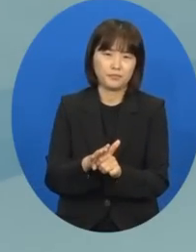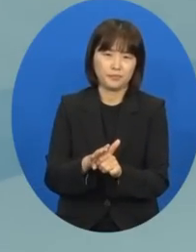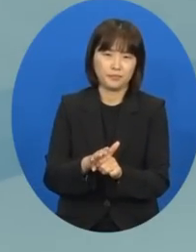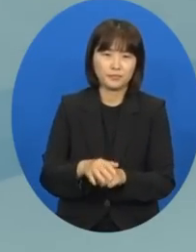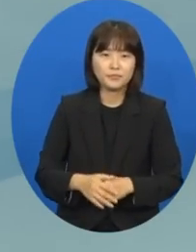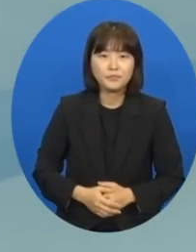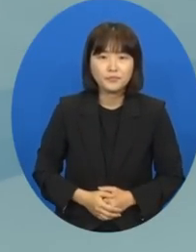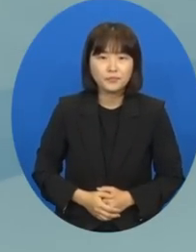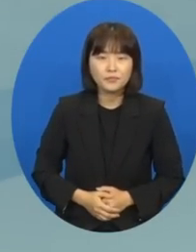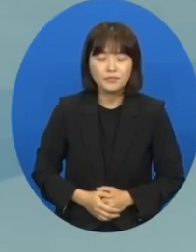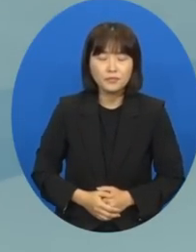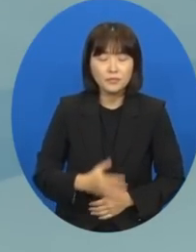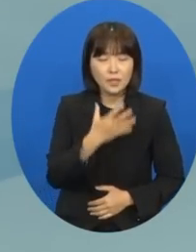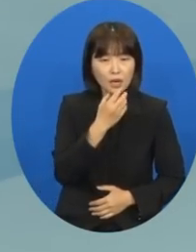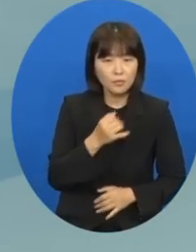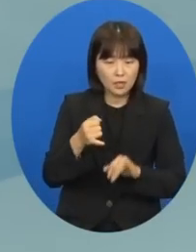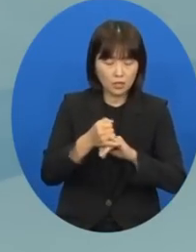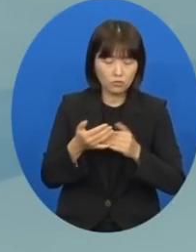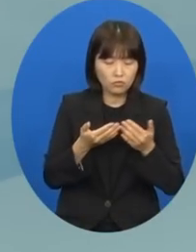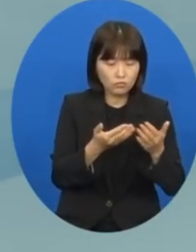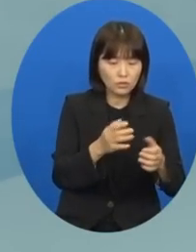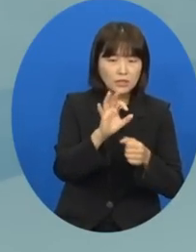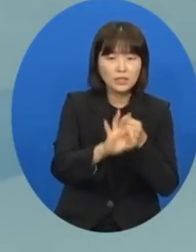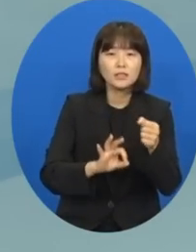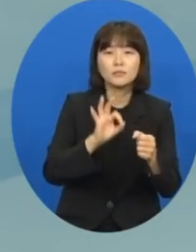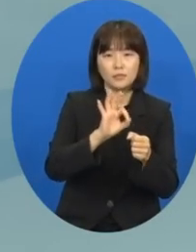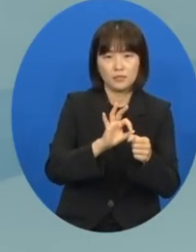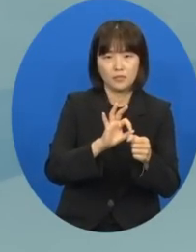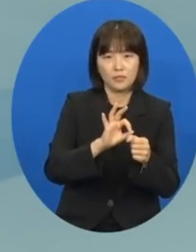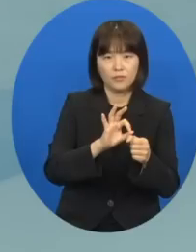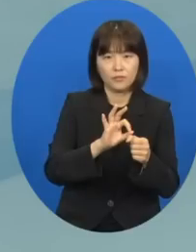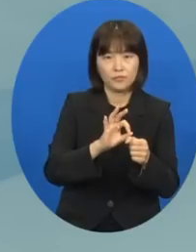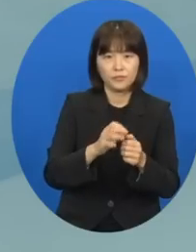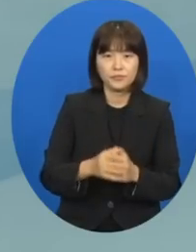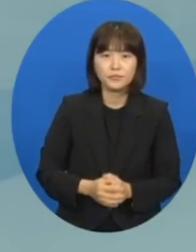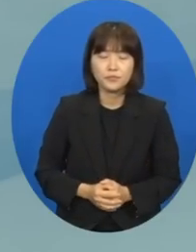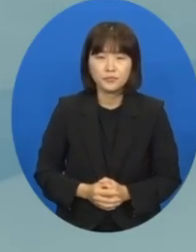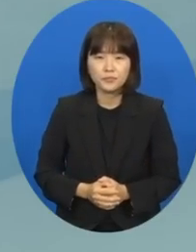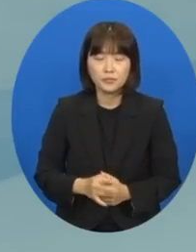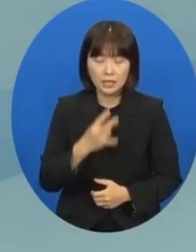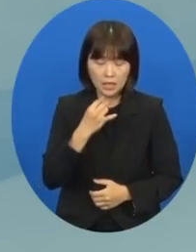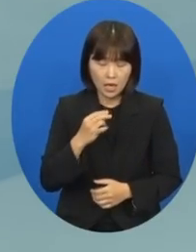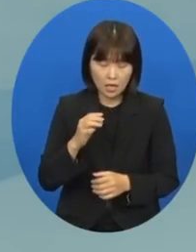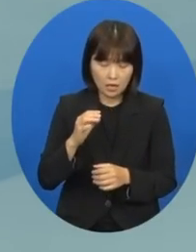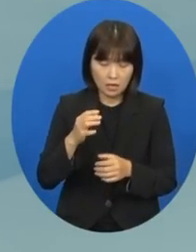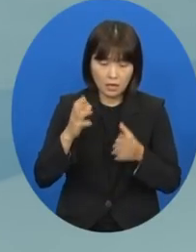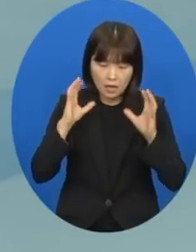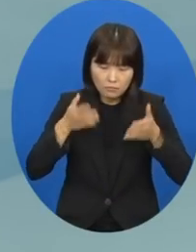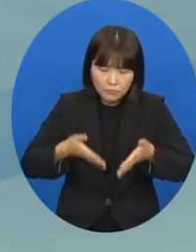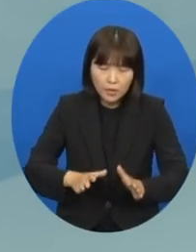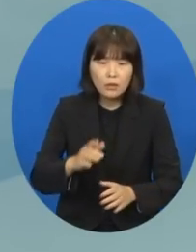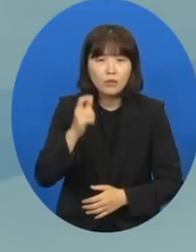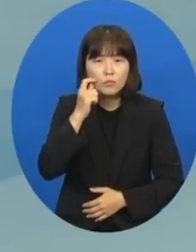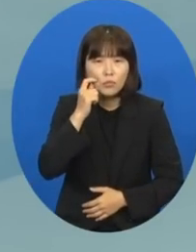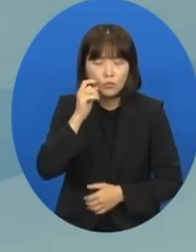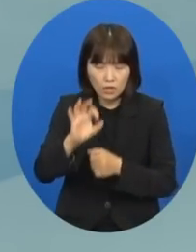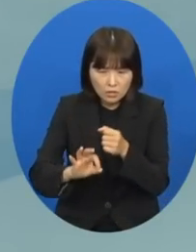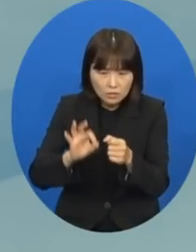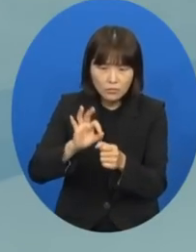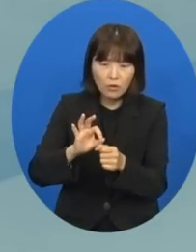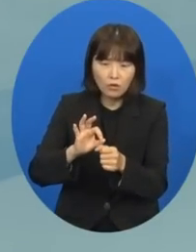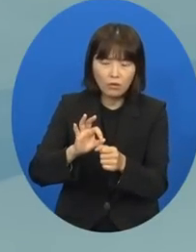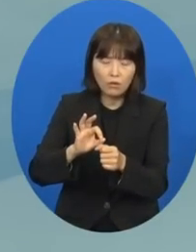아브라함에게 약속이 주어진 지 10년이 지났습니다. 여전히 출산을 못하는 거예요. 여러분 10년이면요 오래 존버한